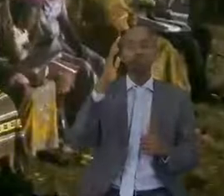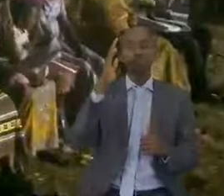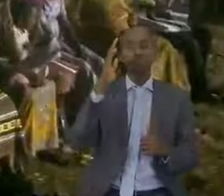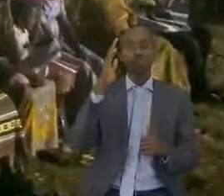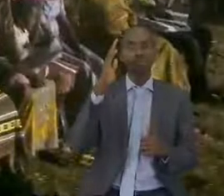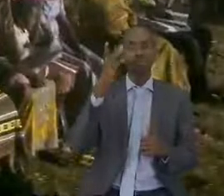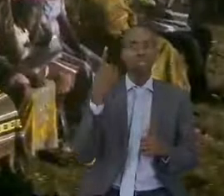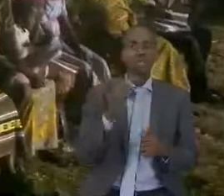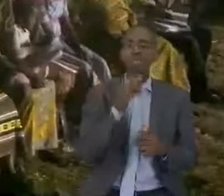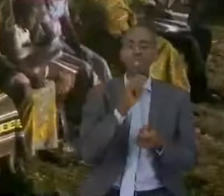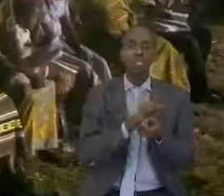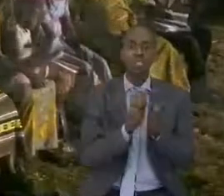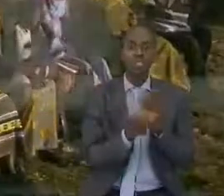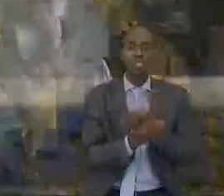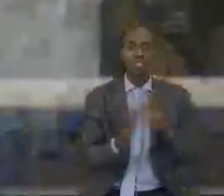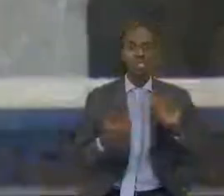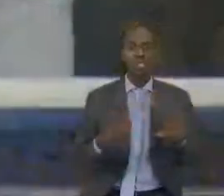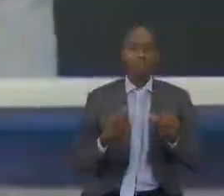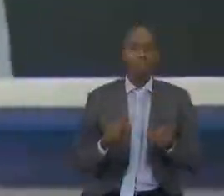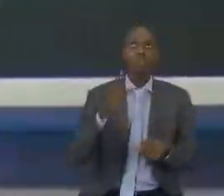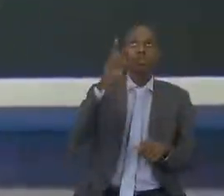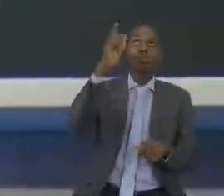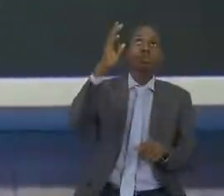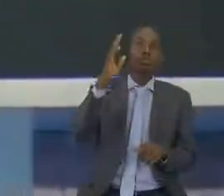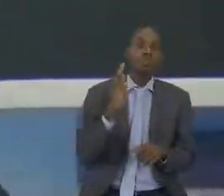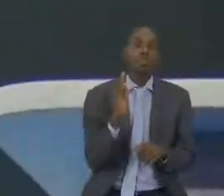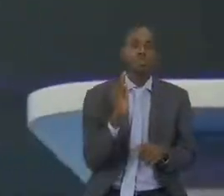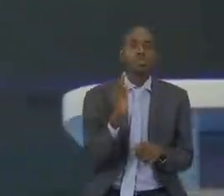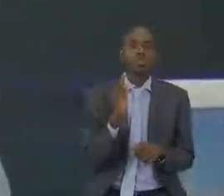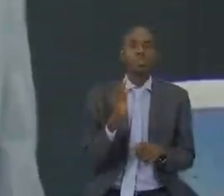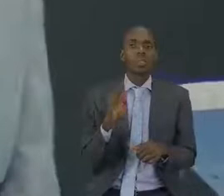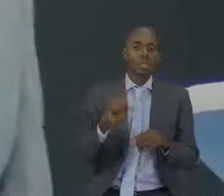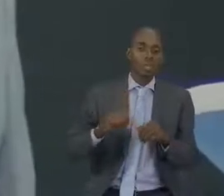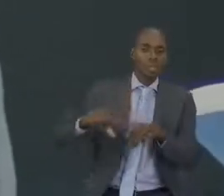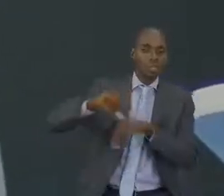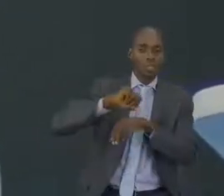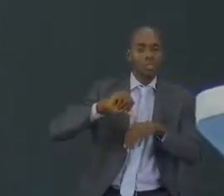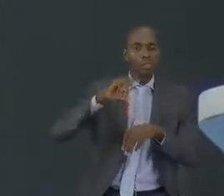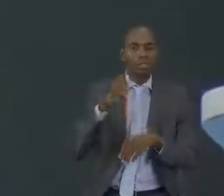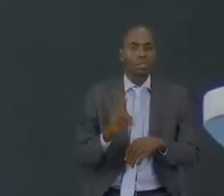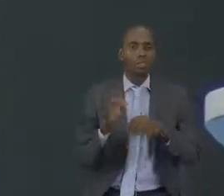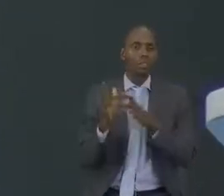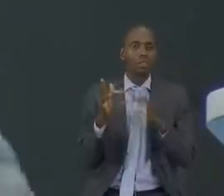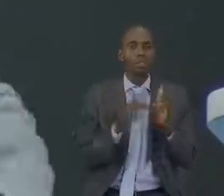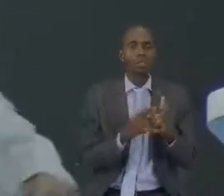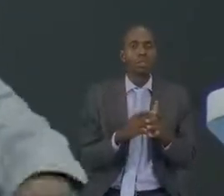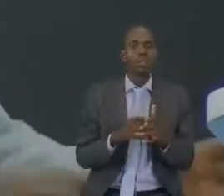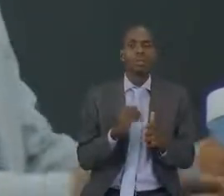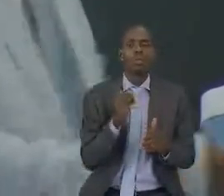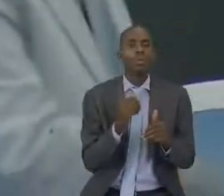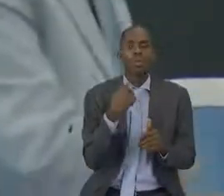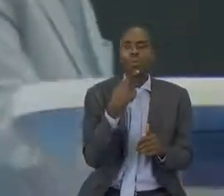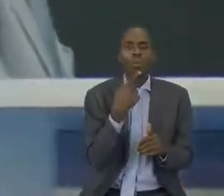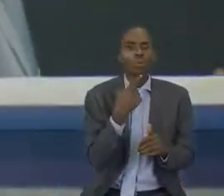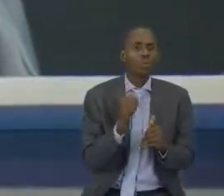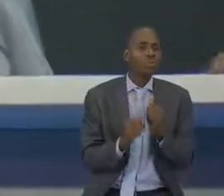Dieu inchangeable, immuable, à oint Jésus. Quel Jésus?